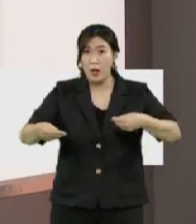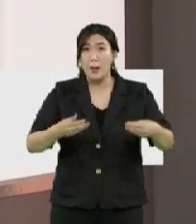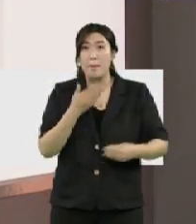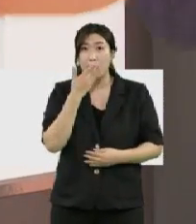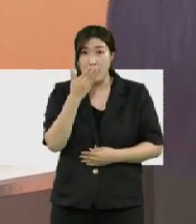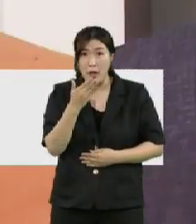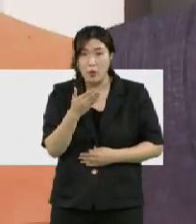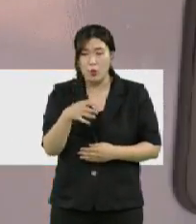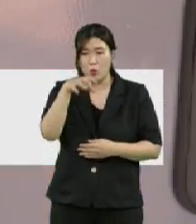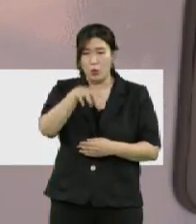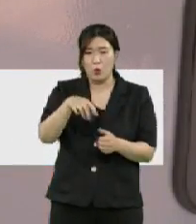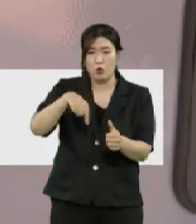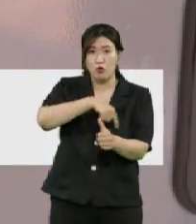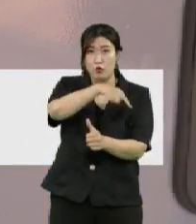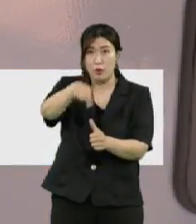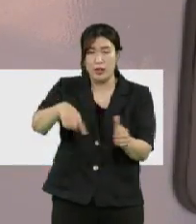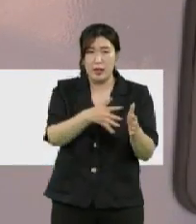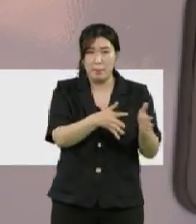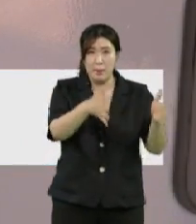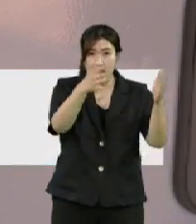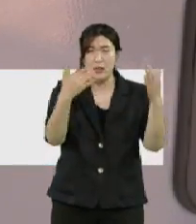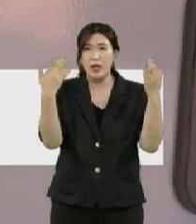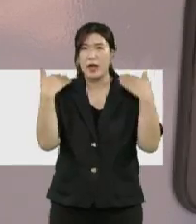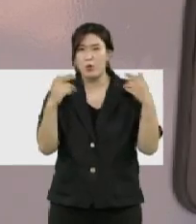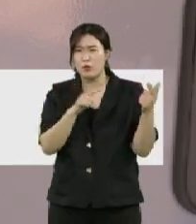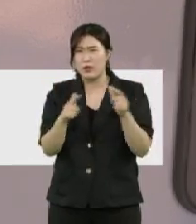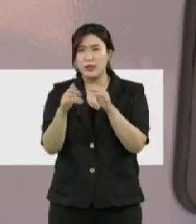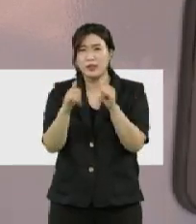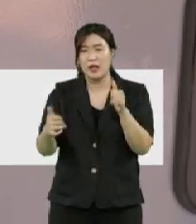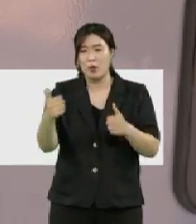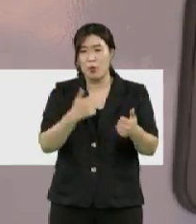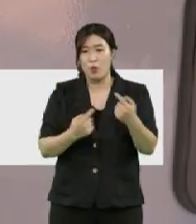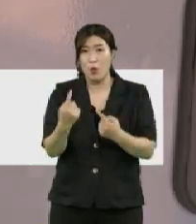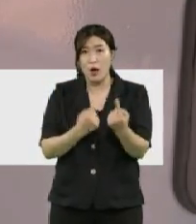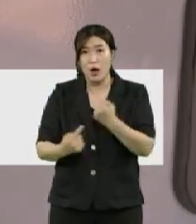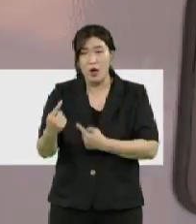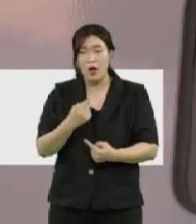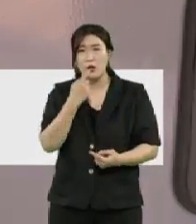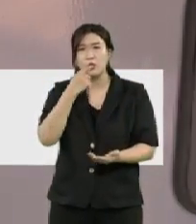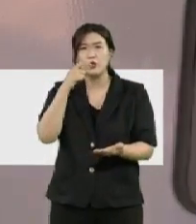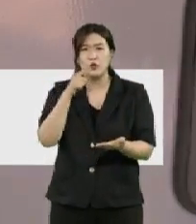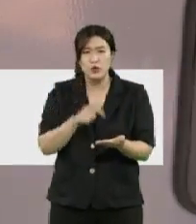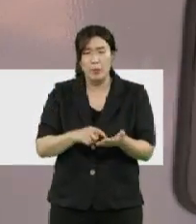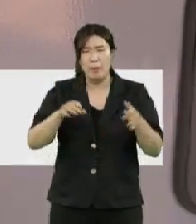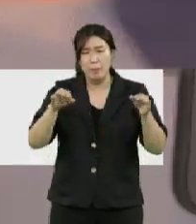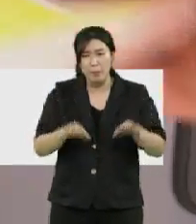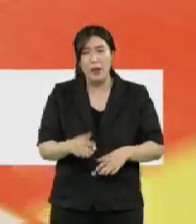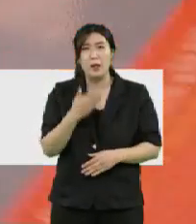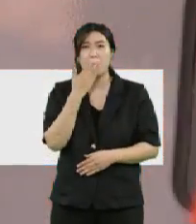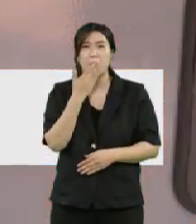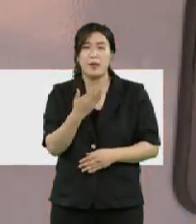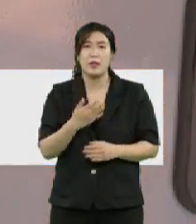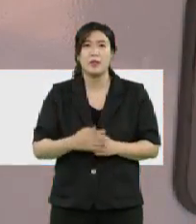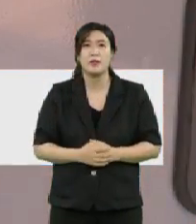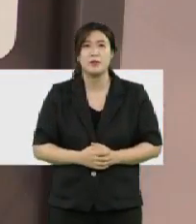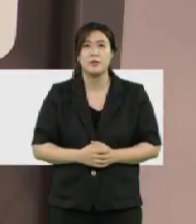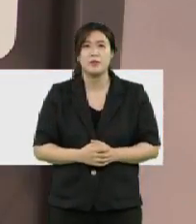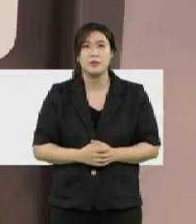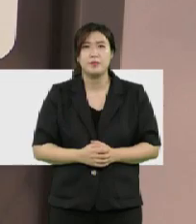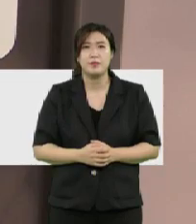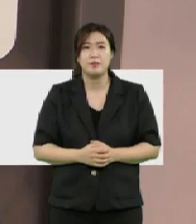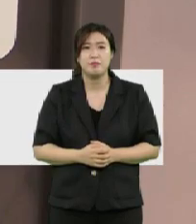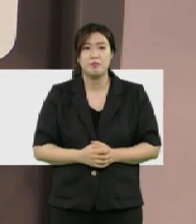인근에 아파트 학교 상가 등이 많아 생활 반경 에서 손쉽게 이용할 수 있는 점을 인기 비결로